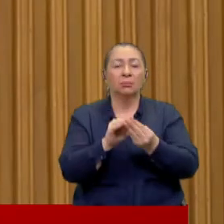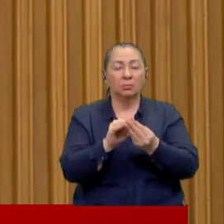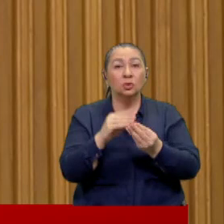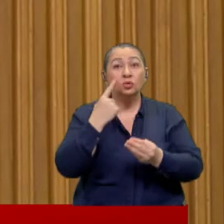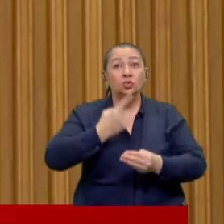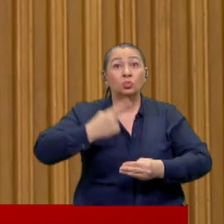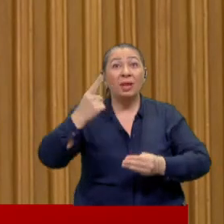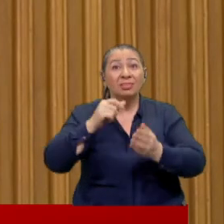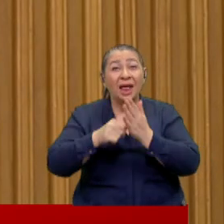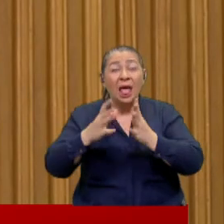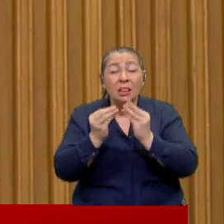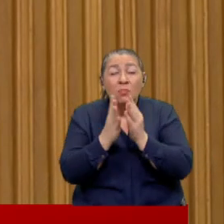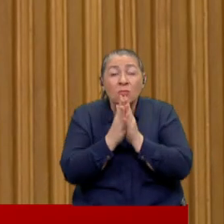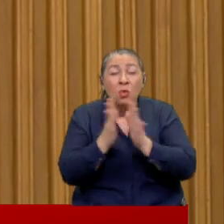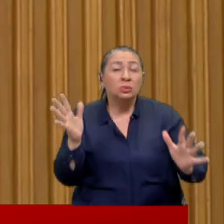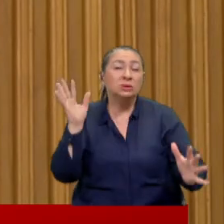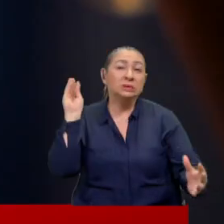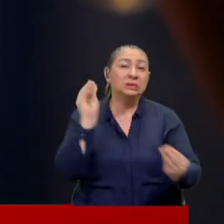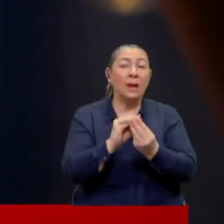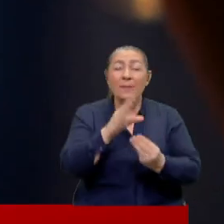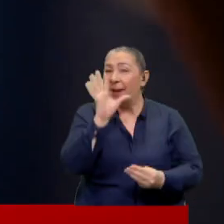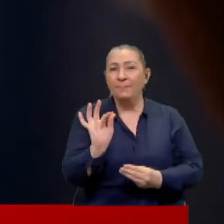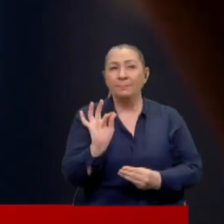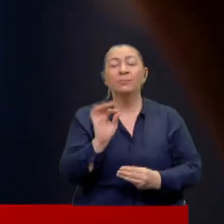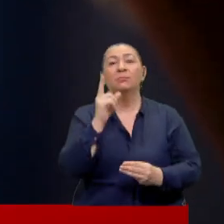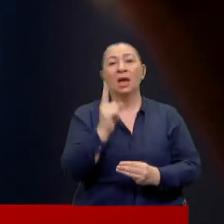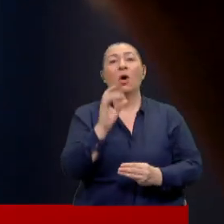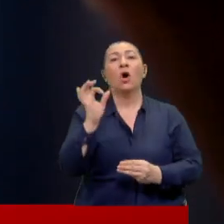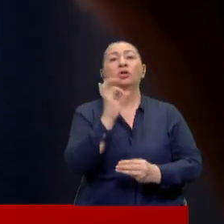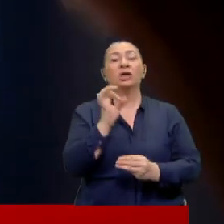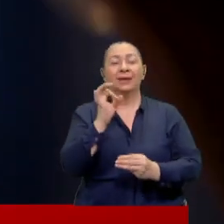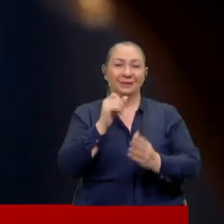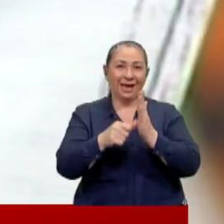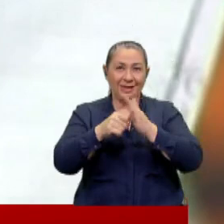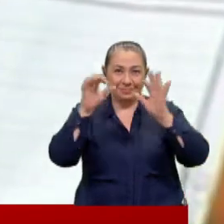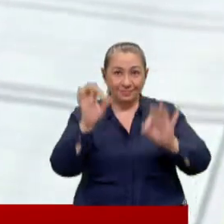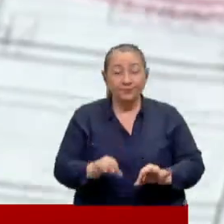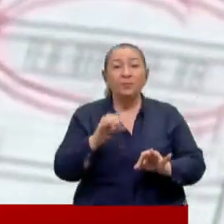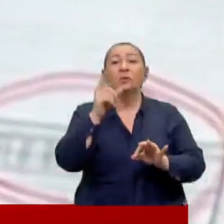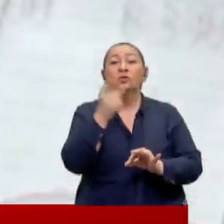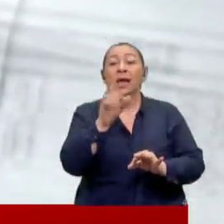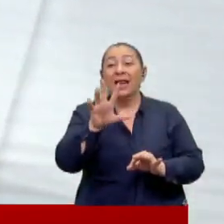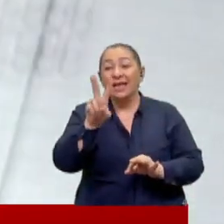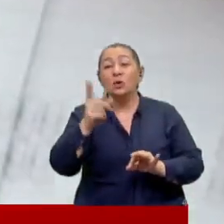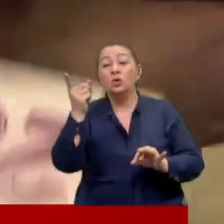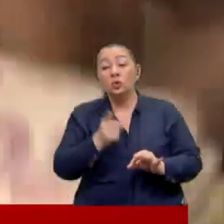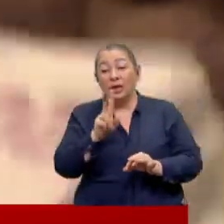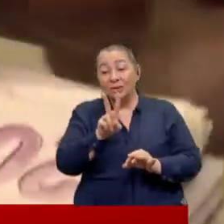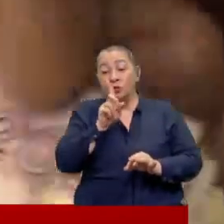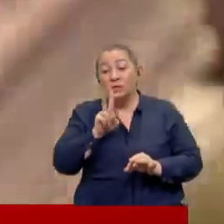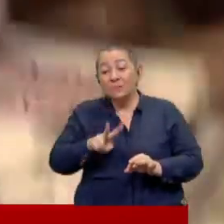Cumhuriyet tarihinin en büyük zammını yapan ki bir Ocak itibariyle elektrik faturalarına yüzde ellinin yüzde